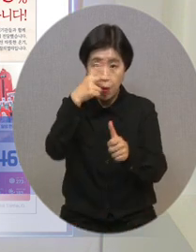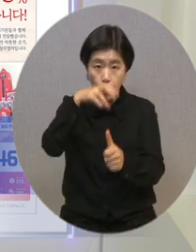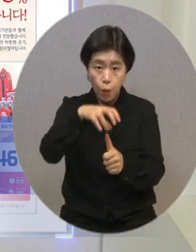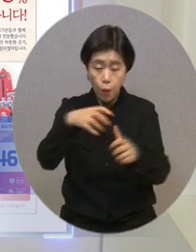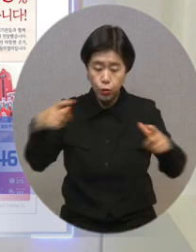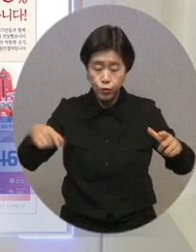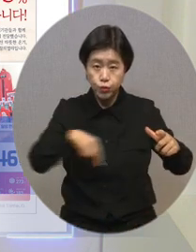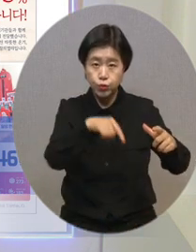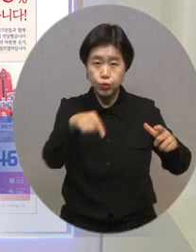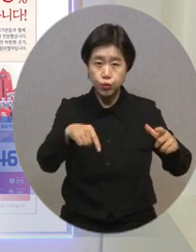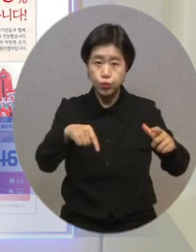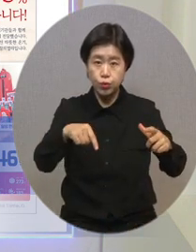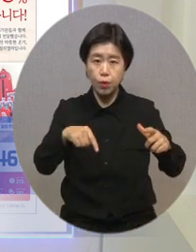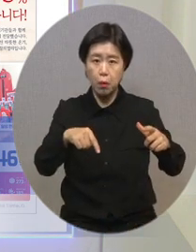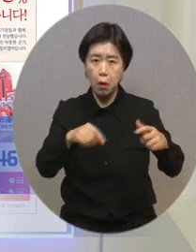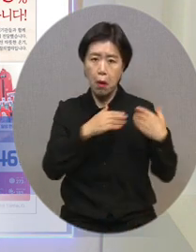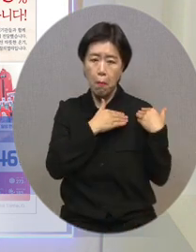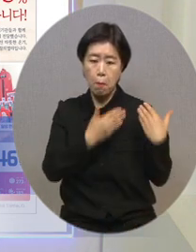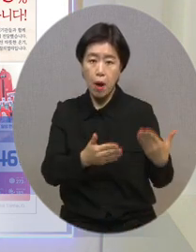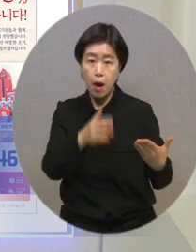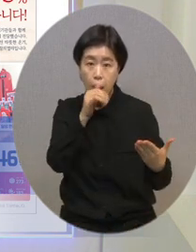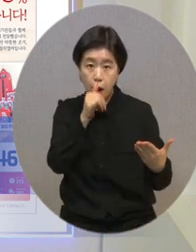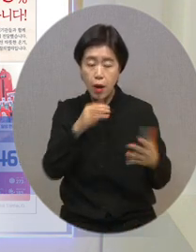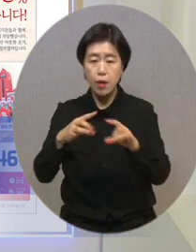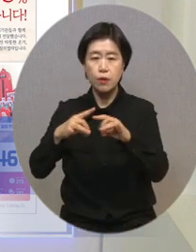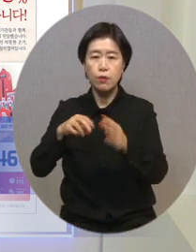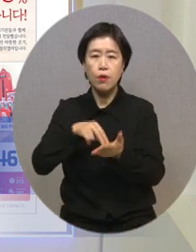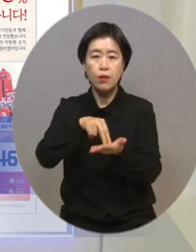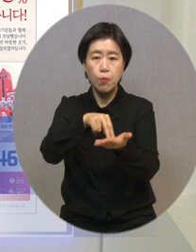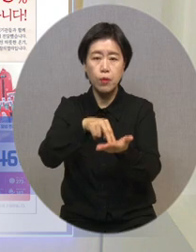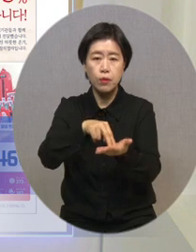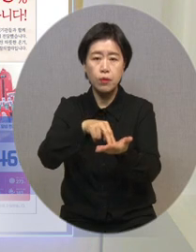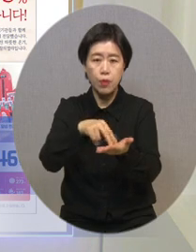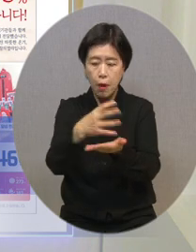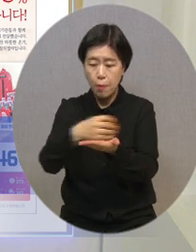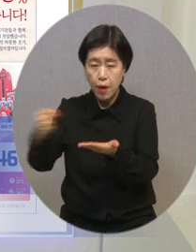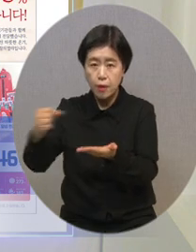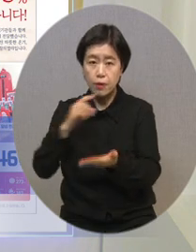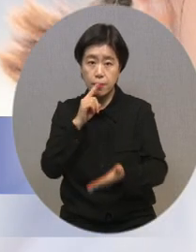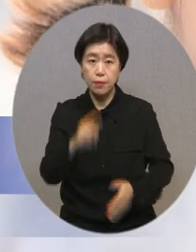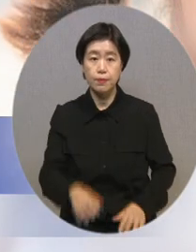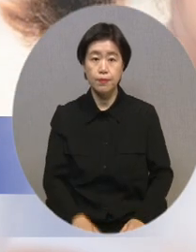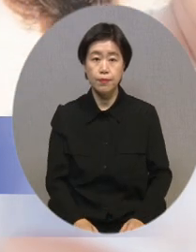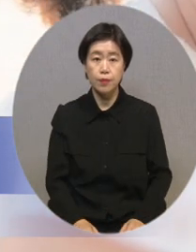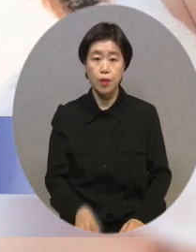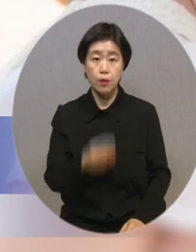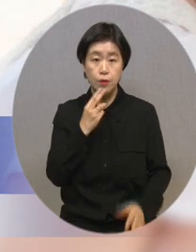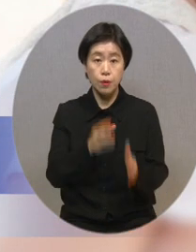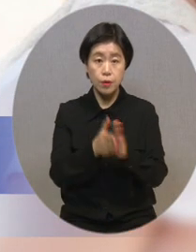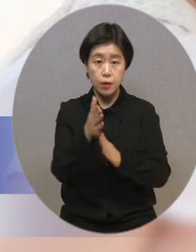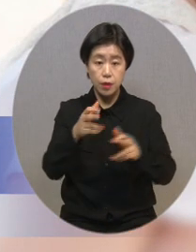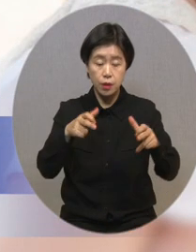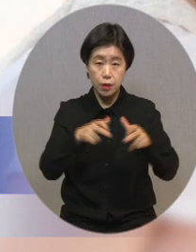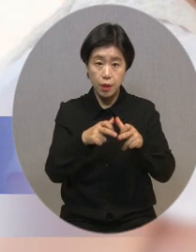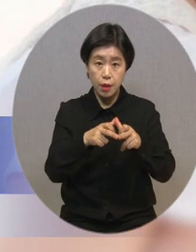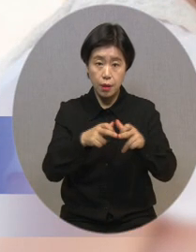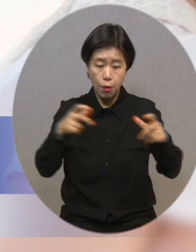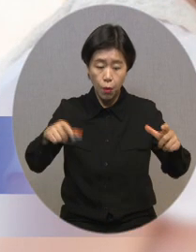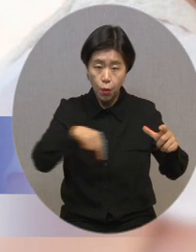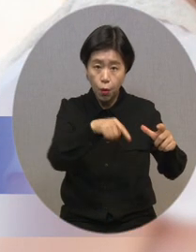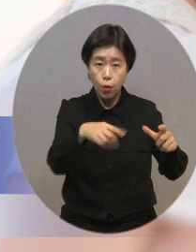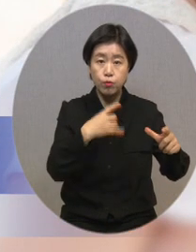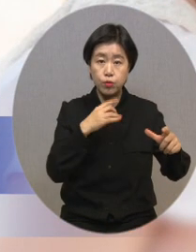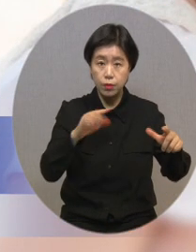방치된 전동 킥보드를 즉시 견인한다는 기사가 실렸는데요 서울시는 장애인 보호 구역만